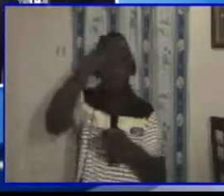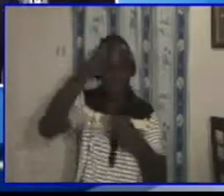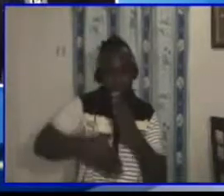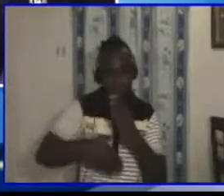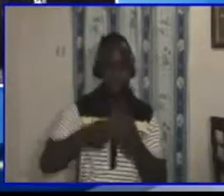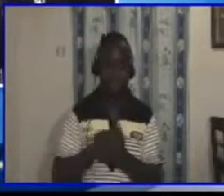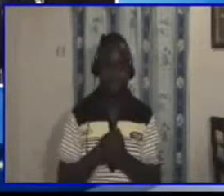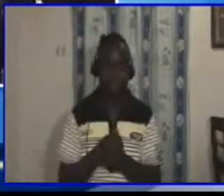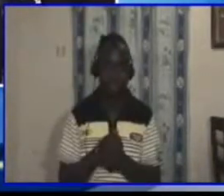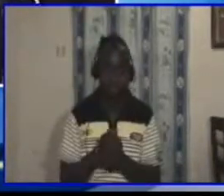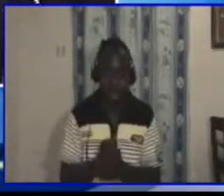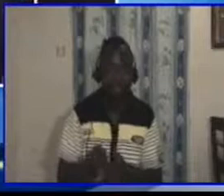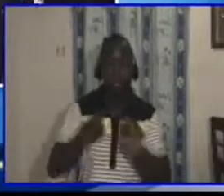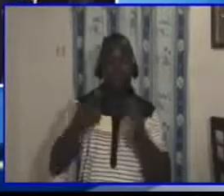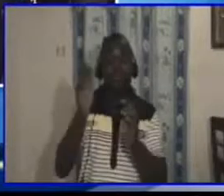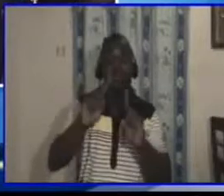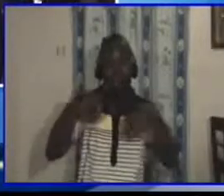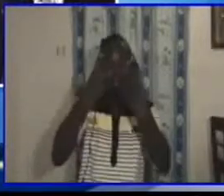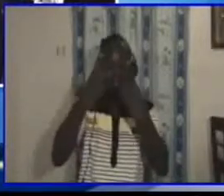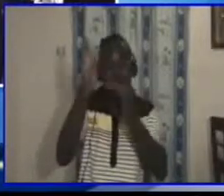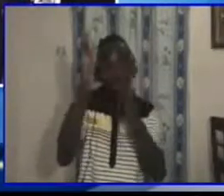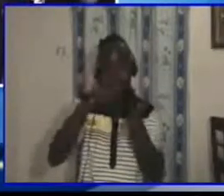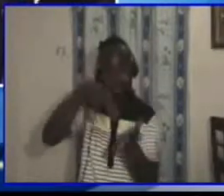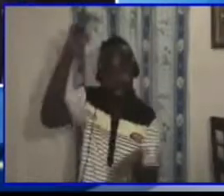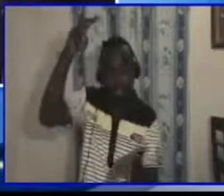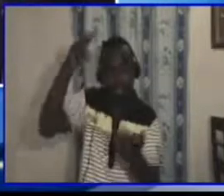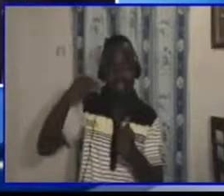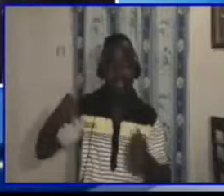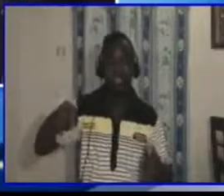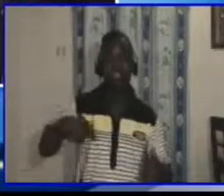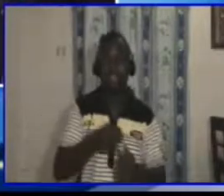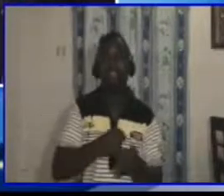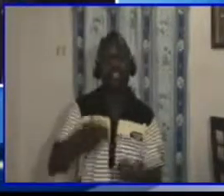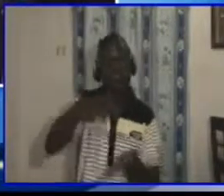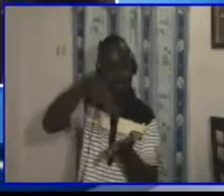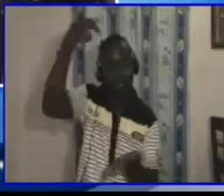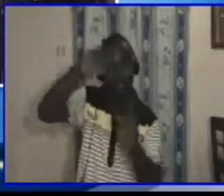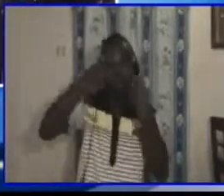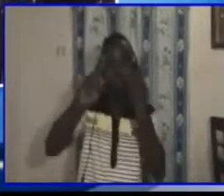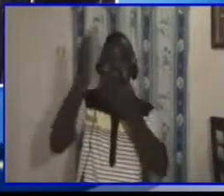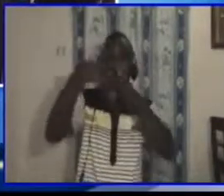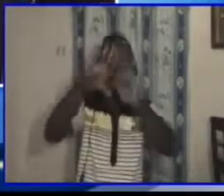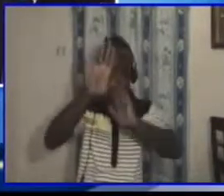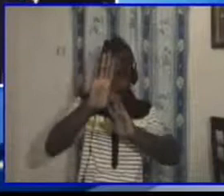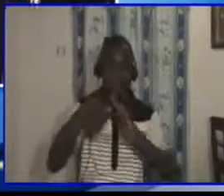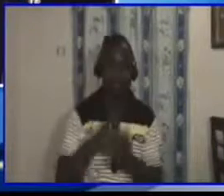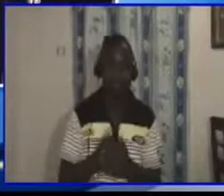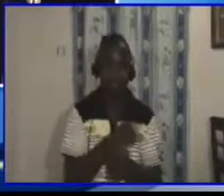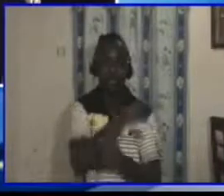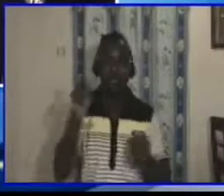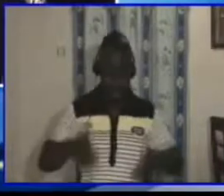la sua ascesa al cielo è la garanzia per la mia ascesa al cielo